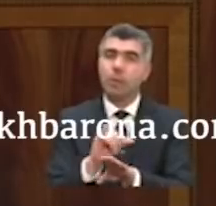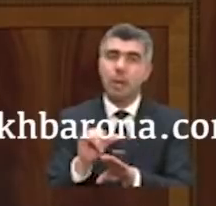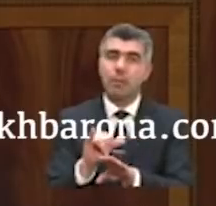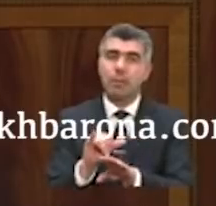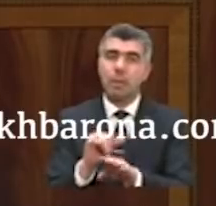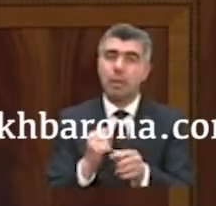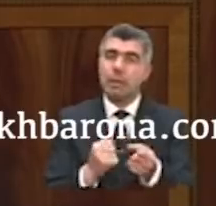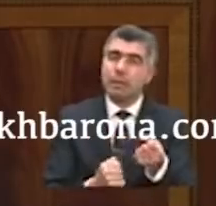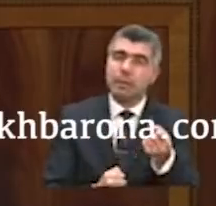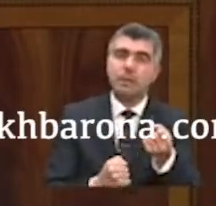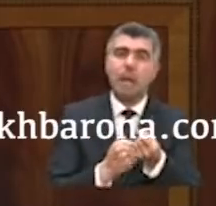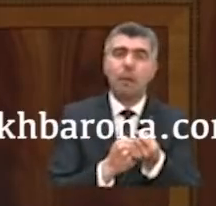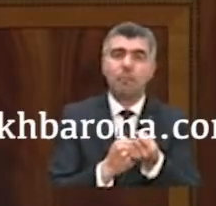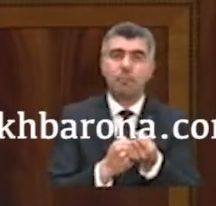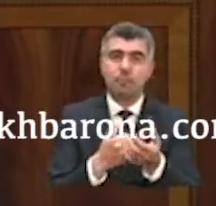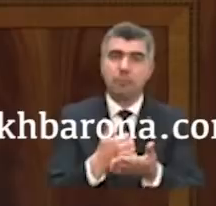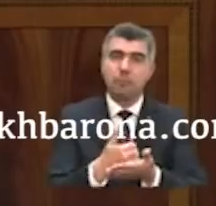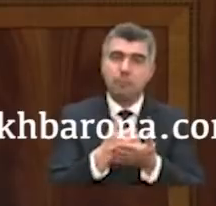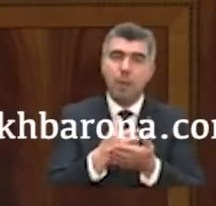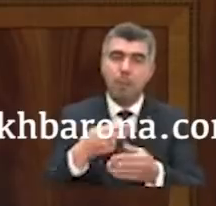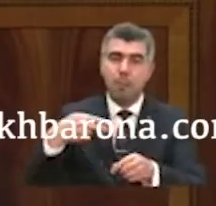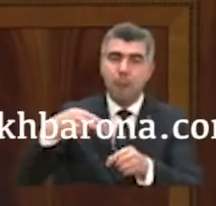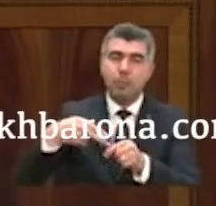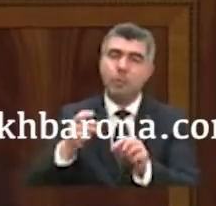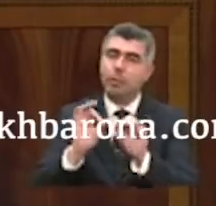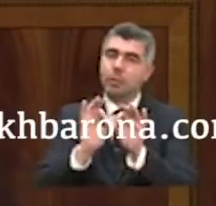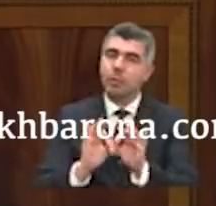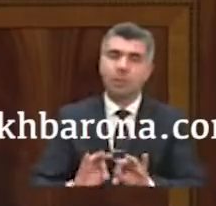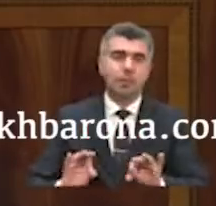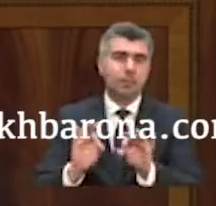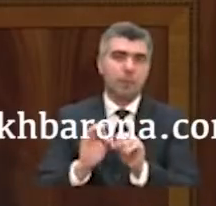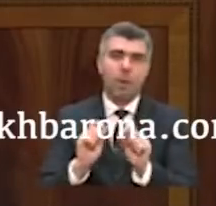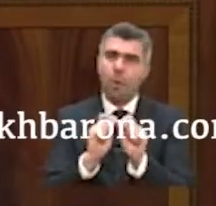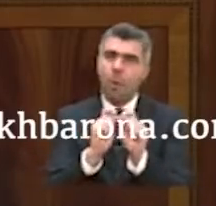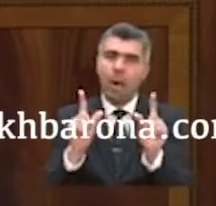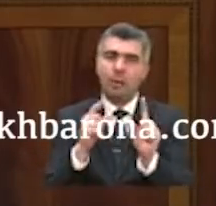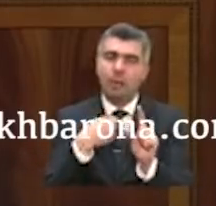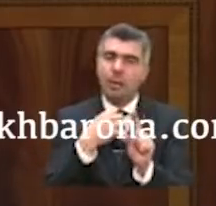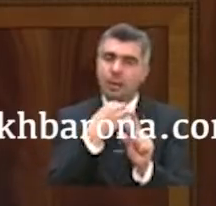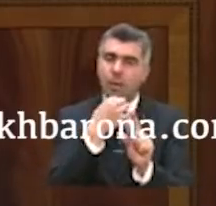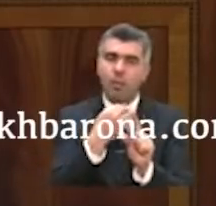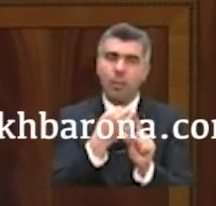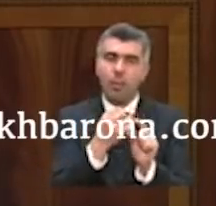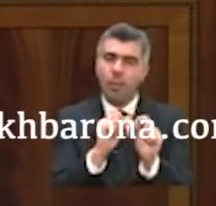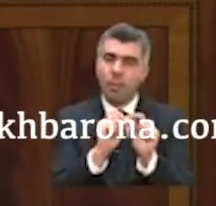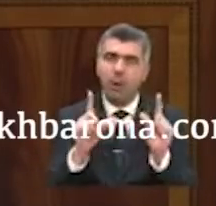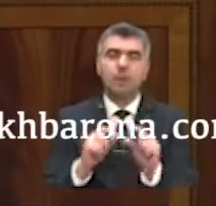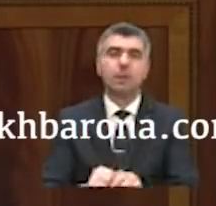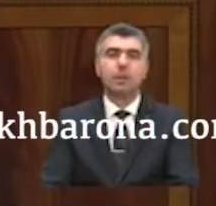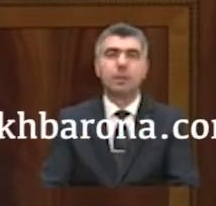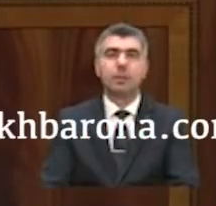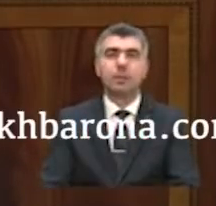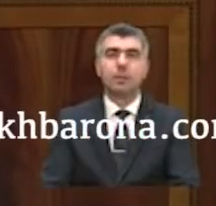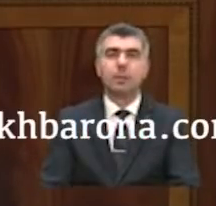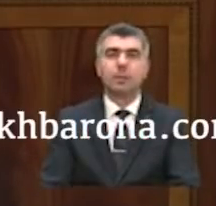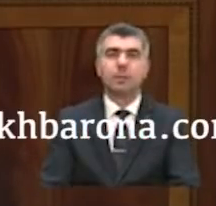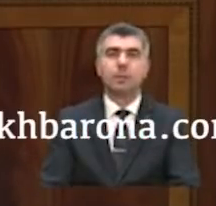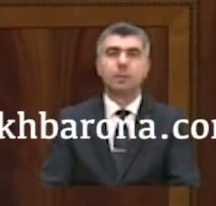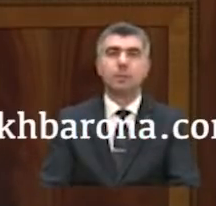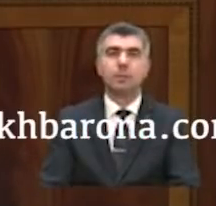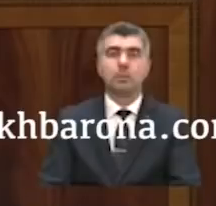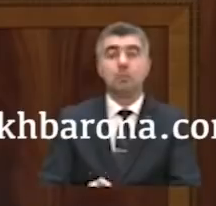ندعموا المازوت، باش نكونوا واضحين، نكونوا واضحين ما عندناش الامكانيات باش ندعموا سميتو، والا